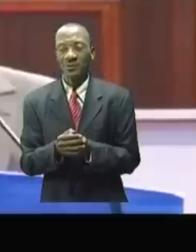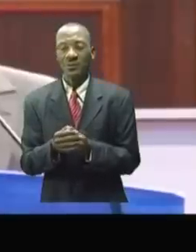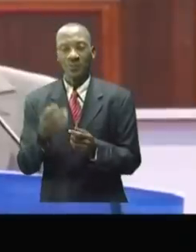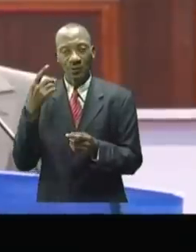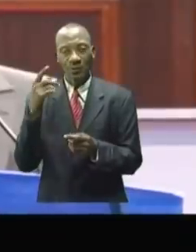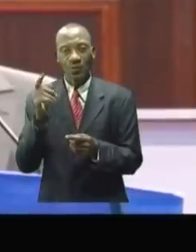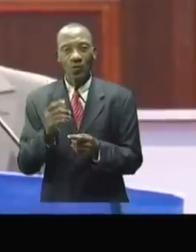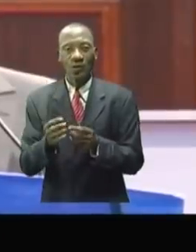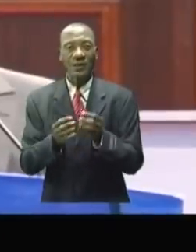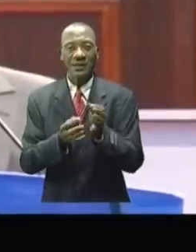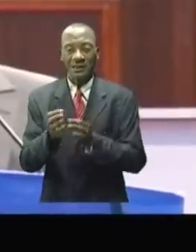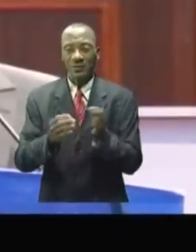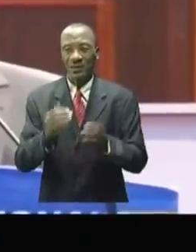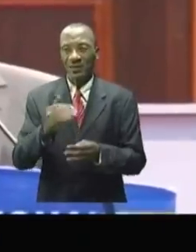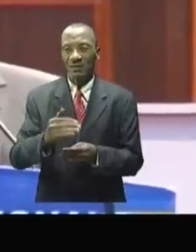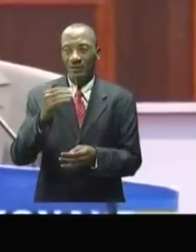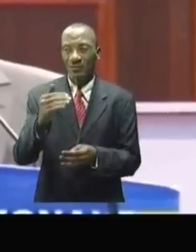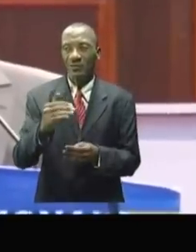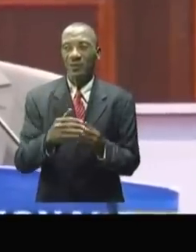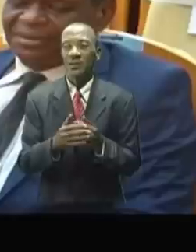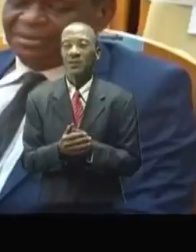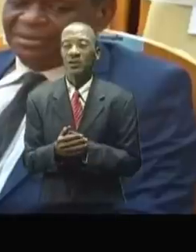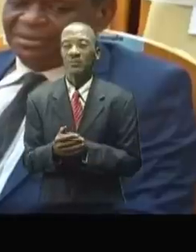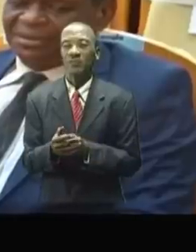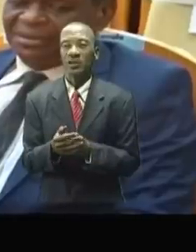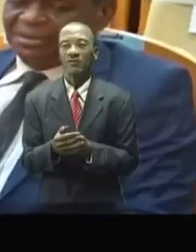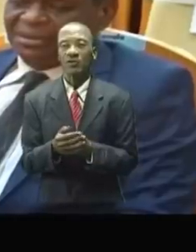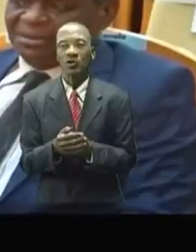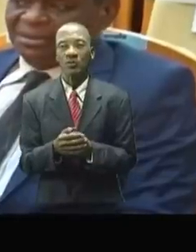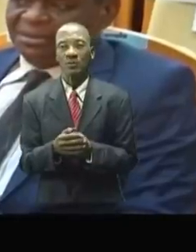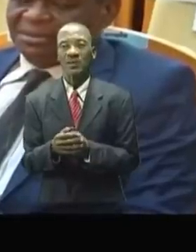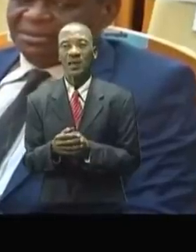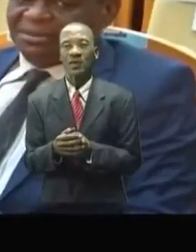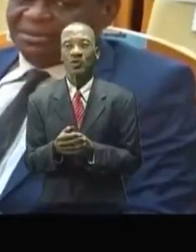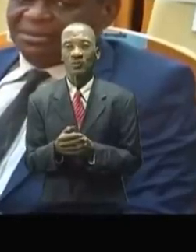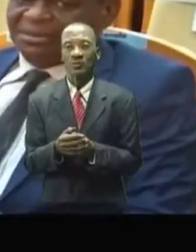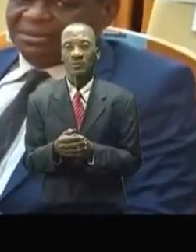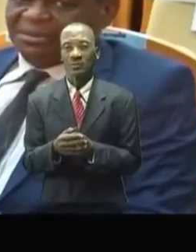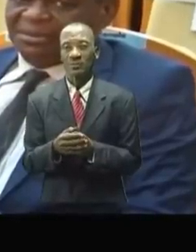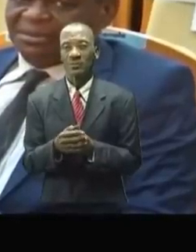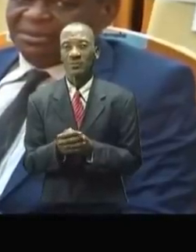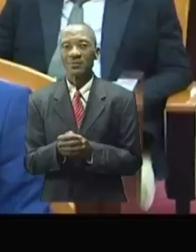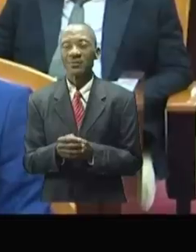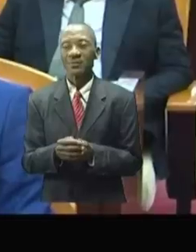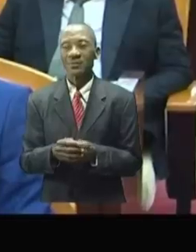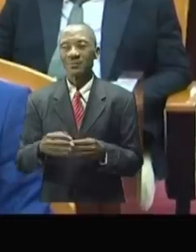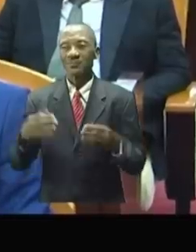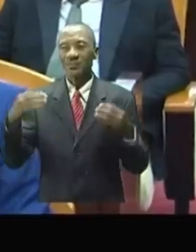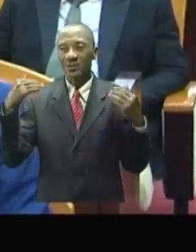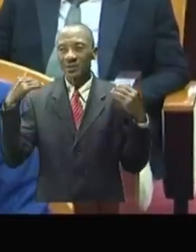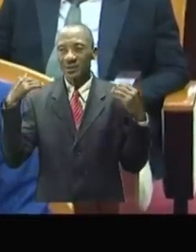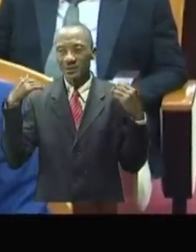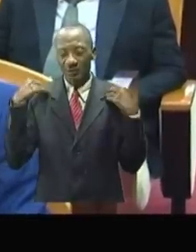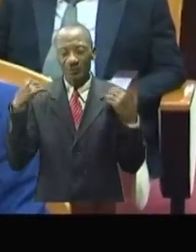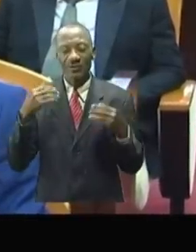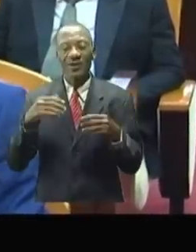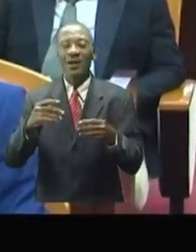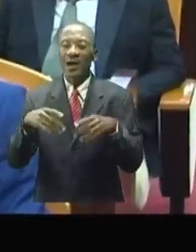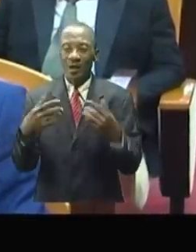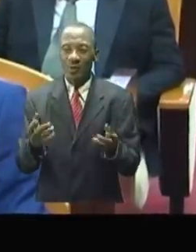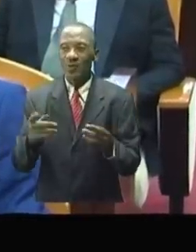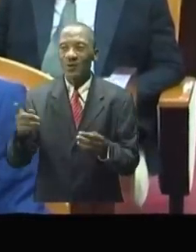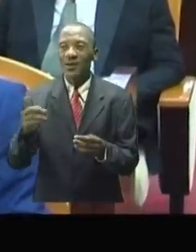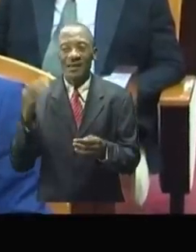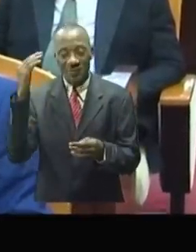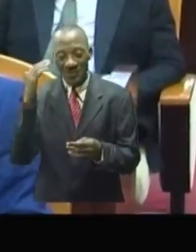de la détermination du chef de l'État, Félix-Antoine Tshisekedi Tshilombo, de ramener la paix durable à l'est de la RDC. S'agissant